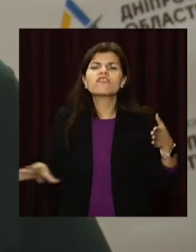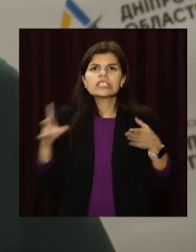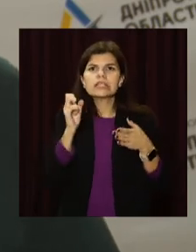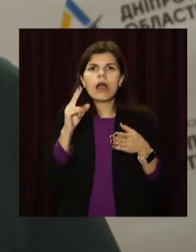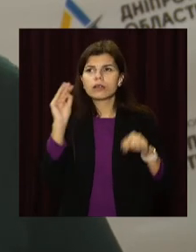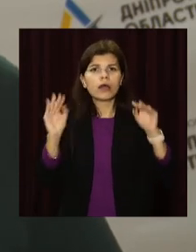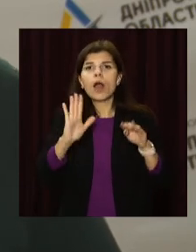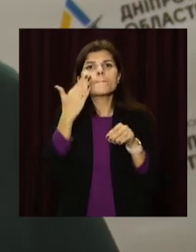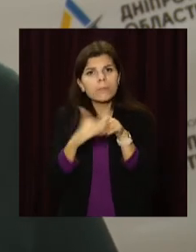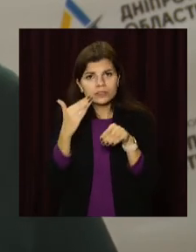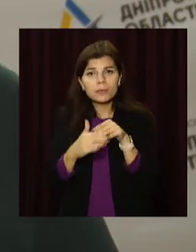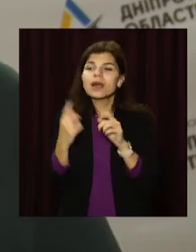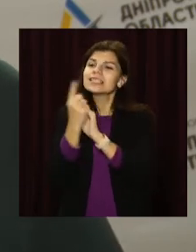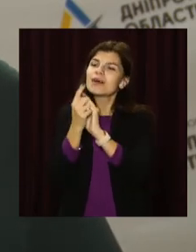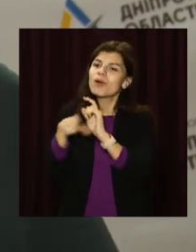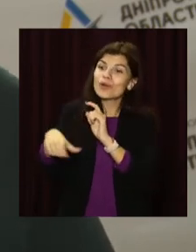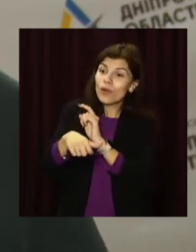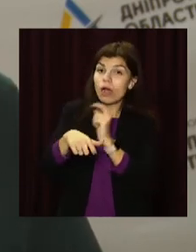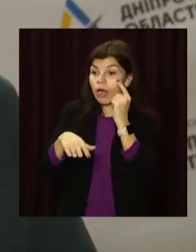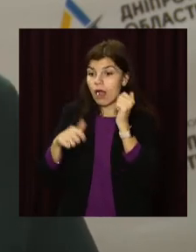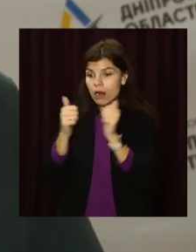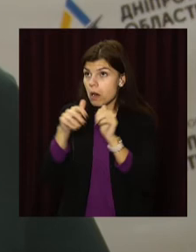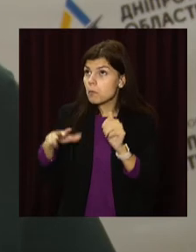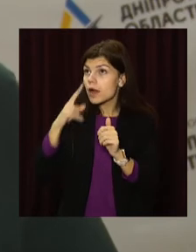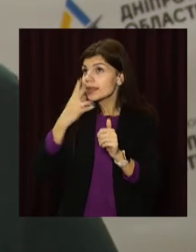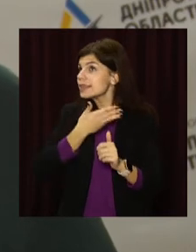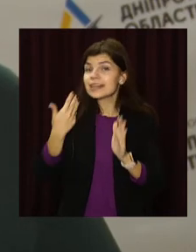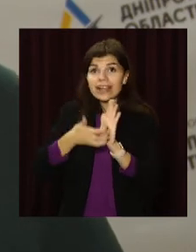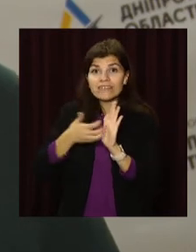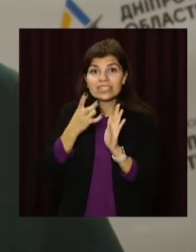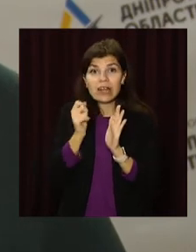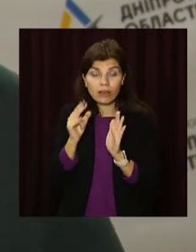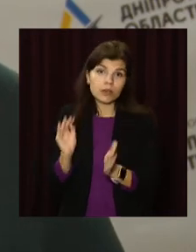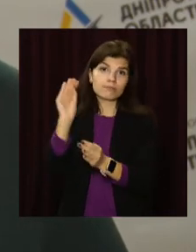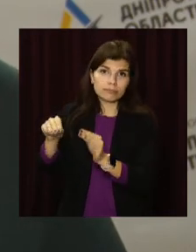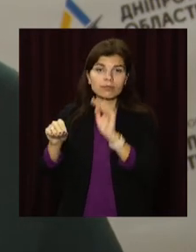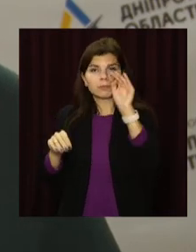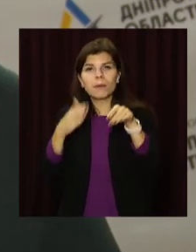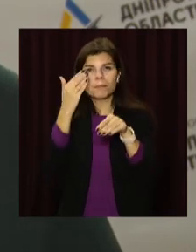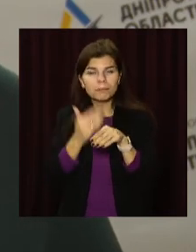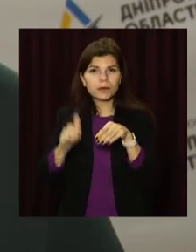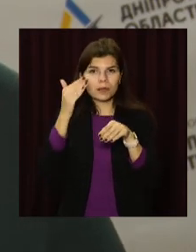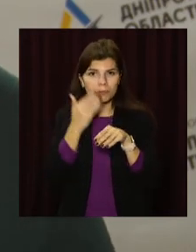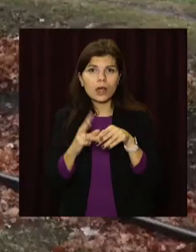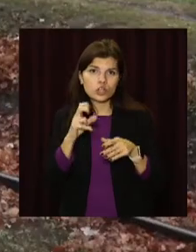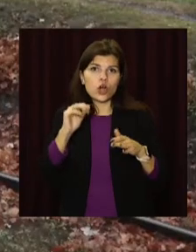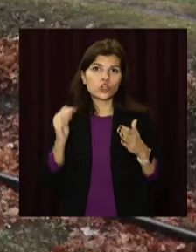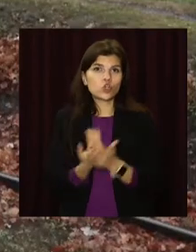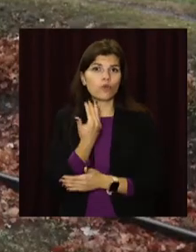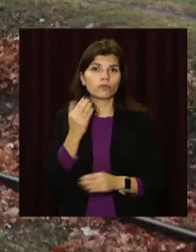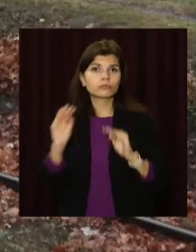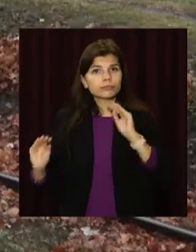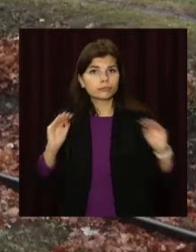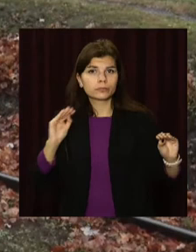знаки, а поступова заміна тих дорожніх знаків, які виходять зі строю в рамках експлуатації, ми будемо заміняти на нові.